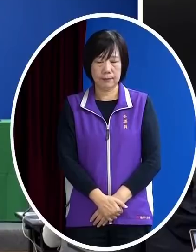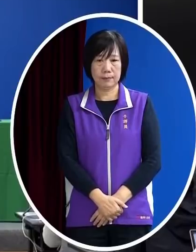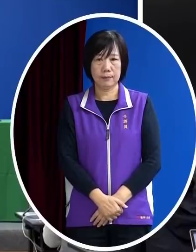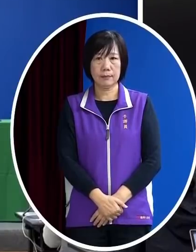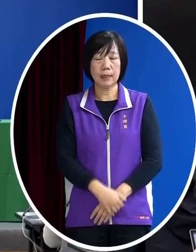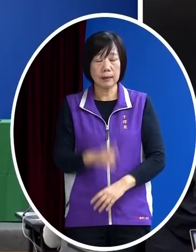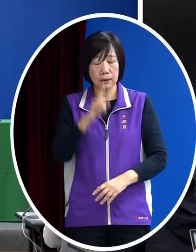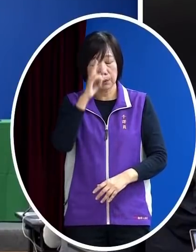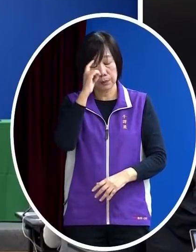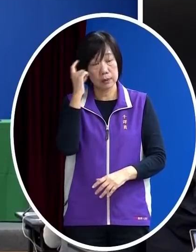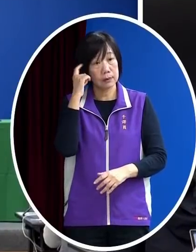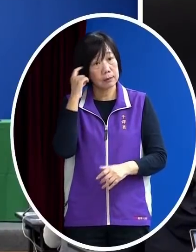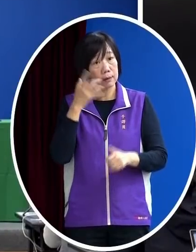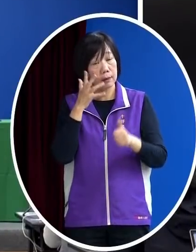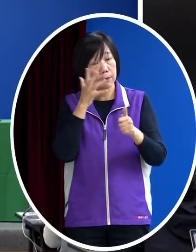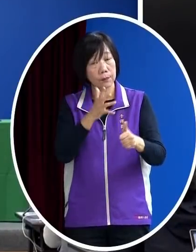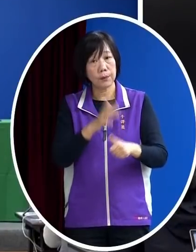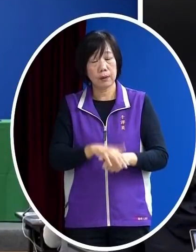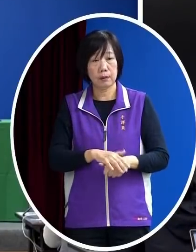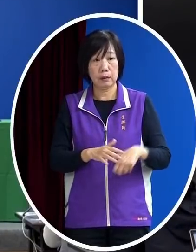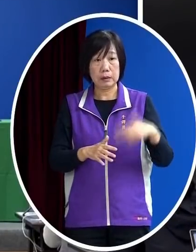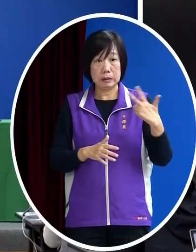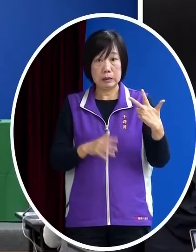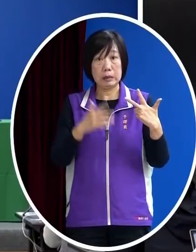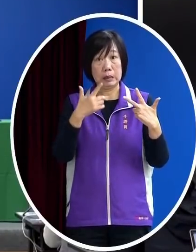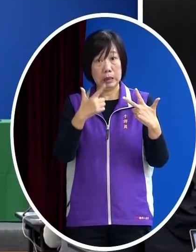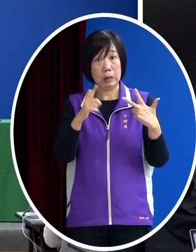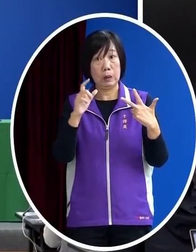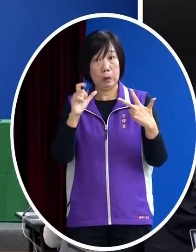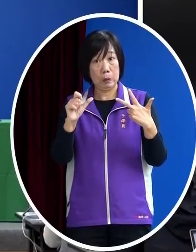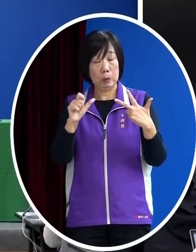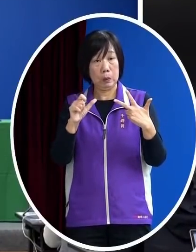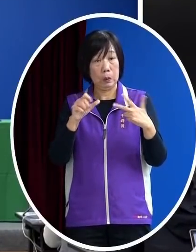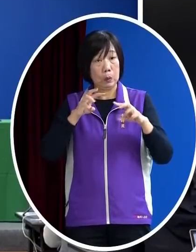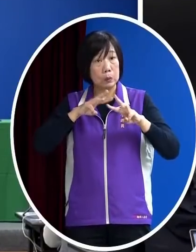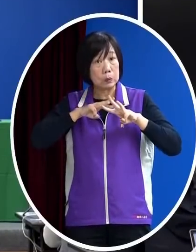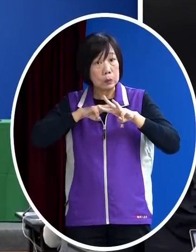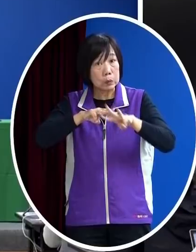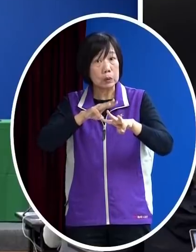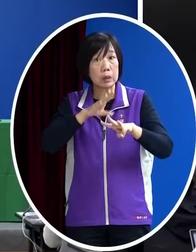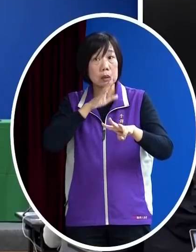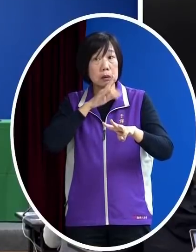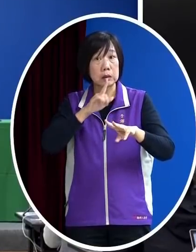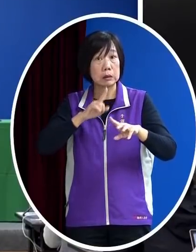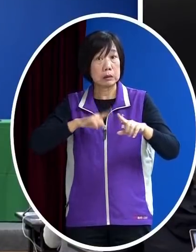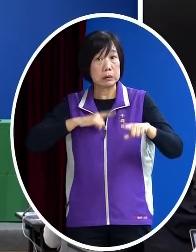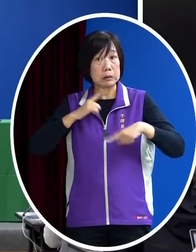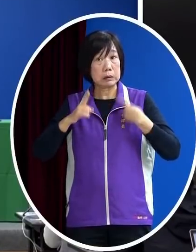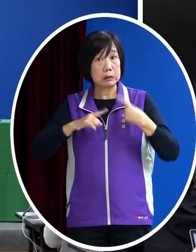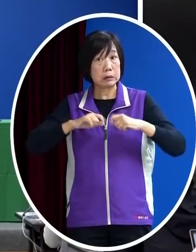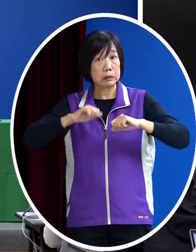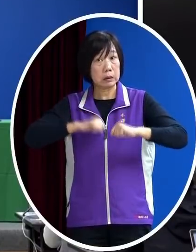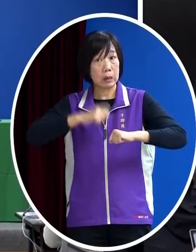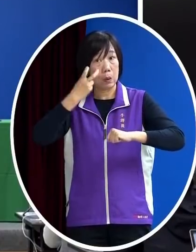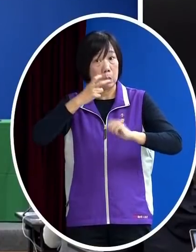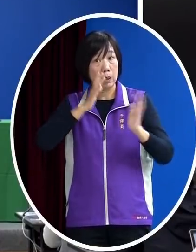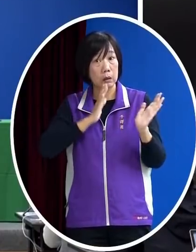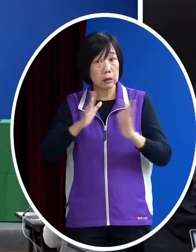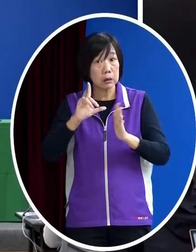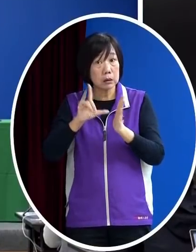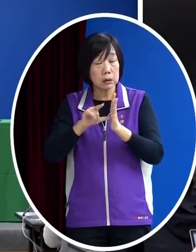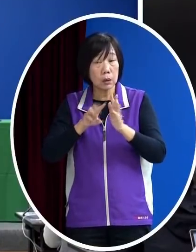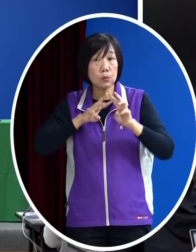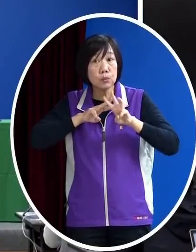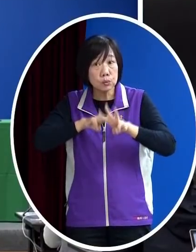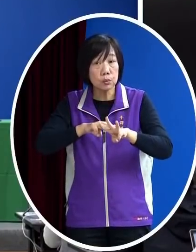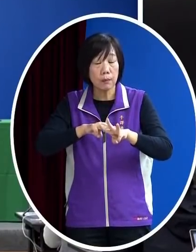部长好，我想请问一下，就是765之前外出时间是属于自主健康管理的时间外出吗？就是